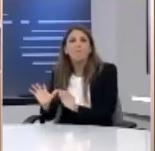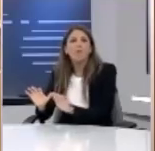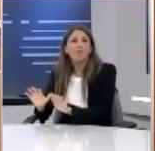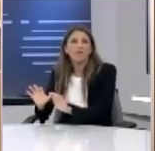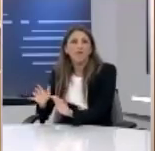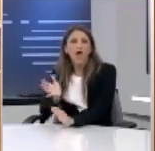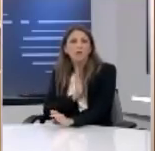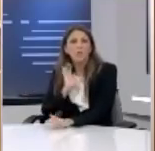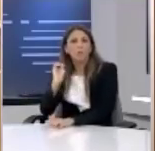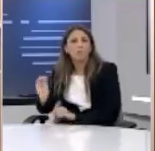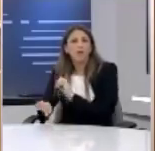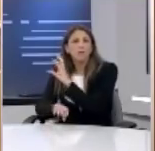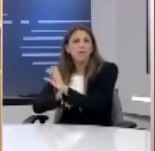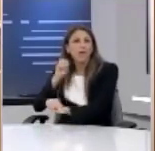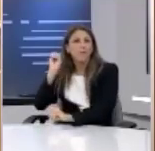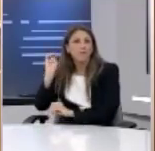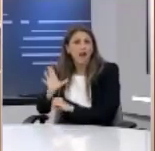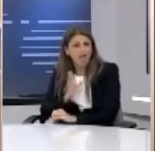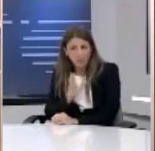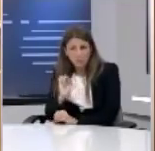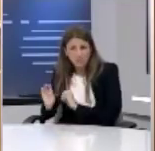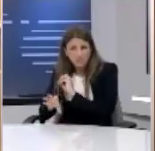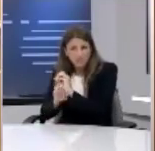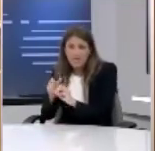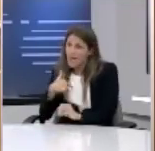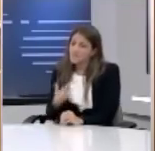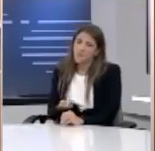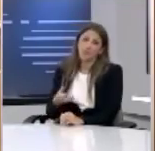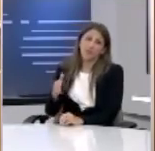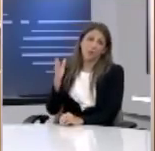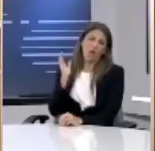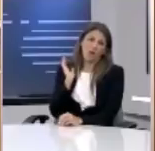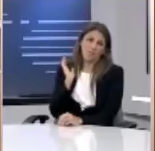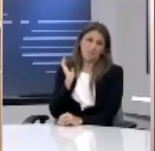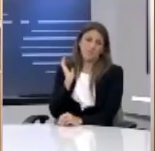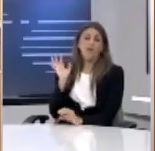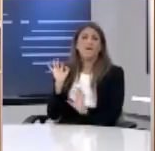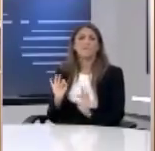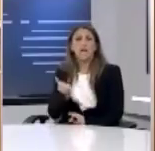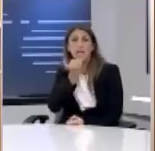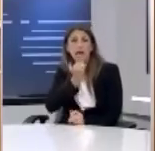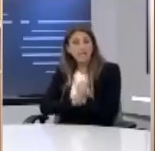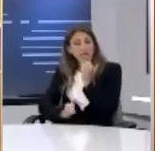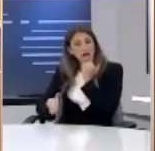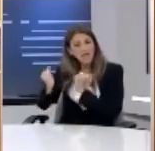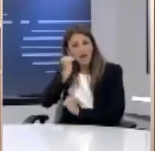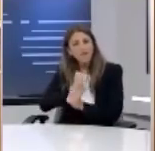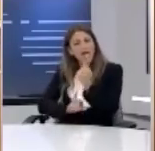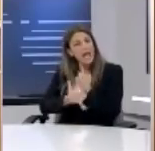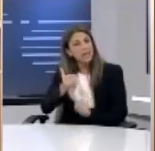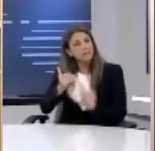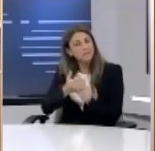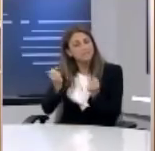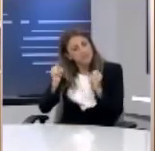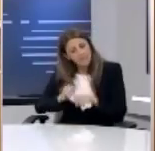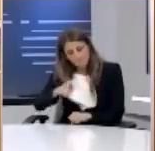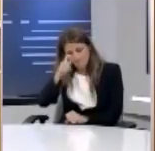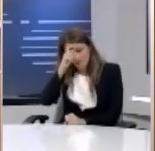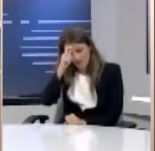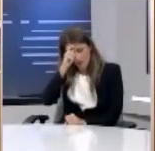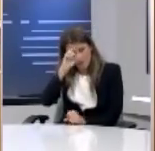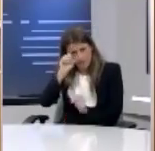δυσκολίες, παρά τις παραλήψεις μας, κινηθήκαμε εντός της διεθνούς νομιμότητας. Και κάναμε και βήματα